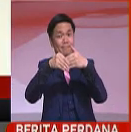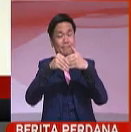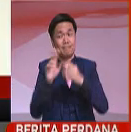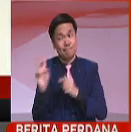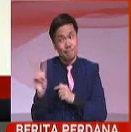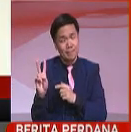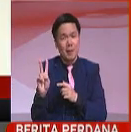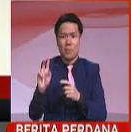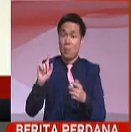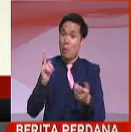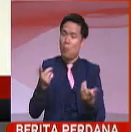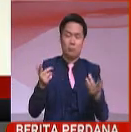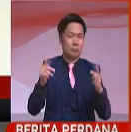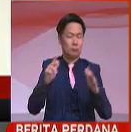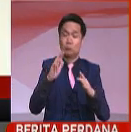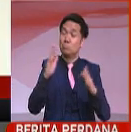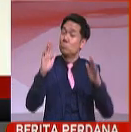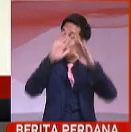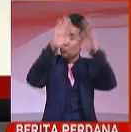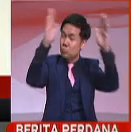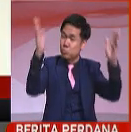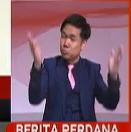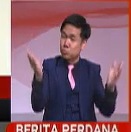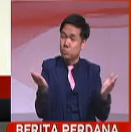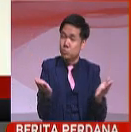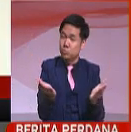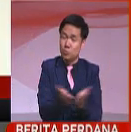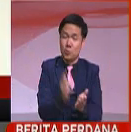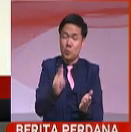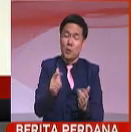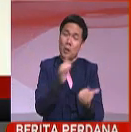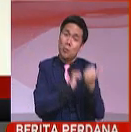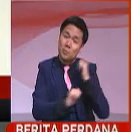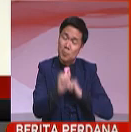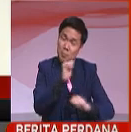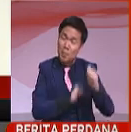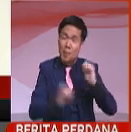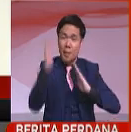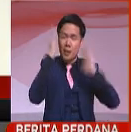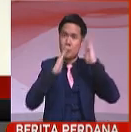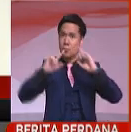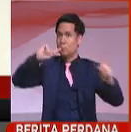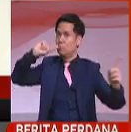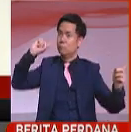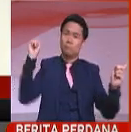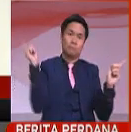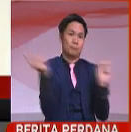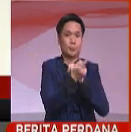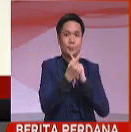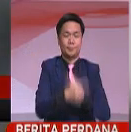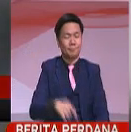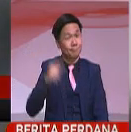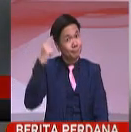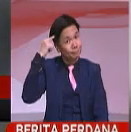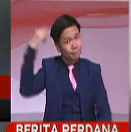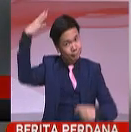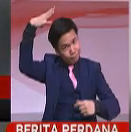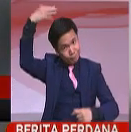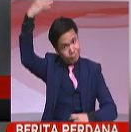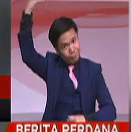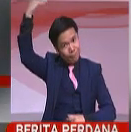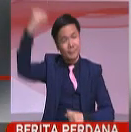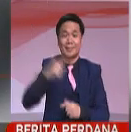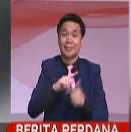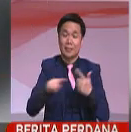itu mengubah dunia hiburan Malaysia menerusi muzik dan filem-filem mereka. Memiliki gaya rambut tersendiri dan